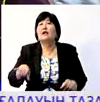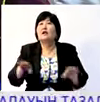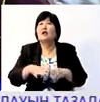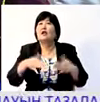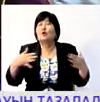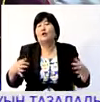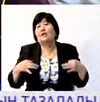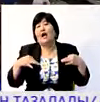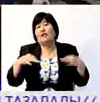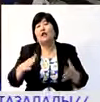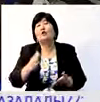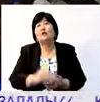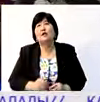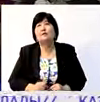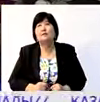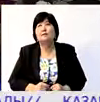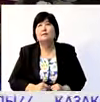көлемде аталып өтті.